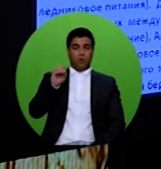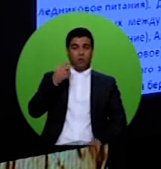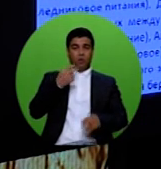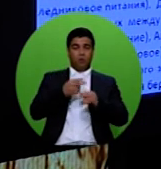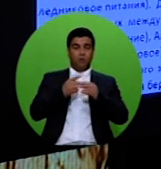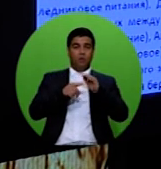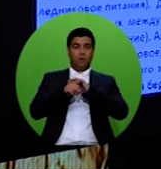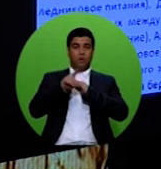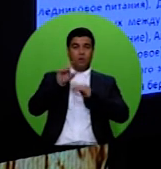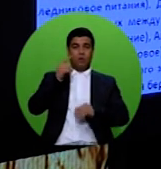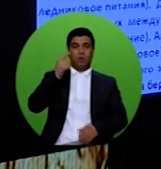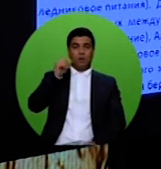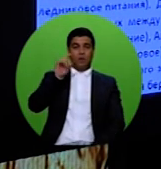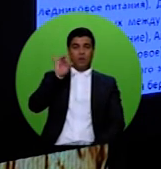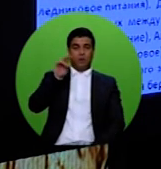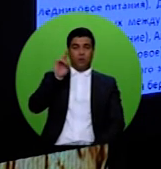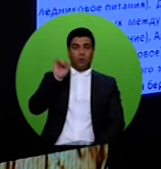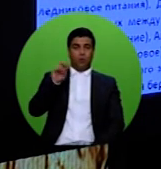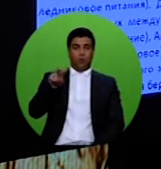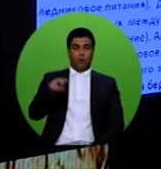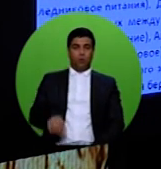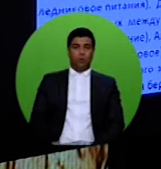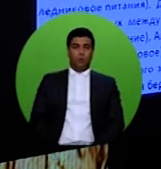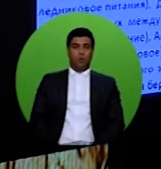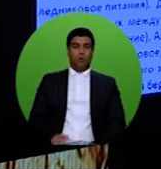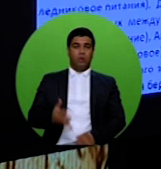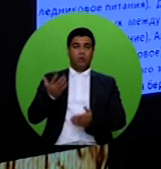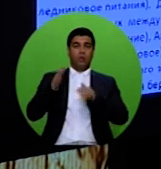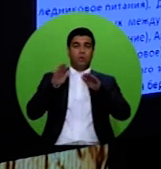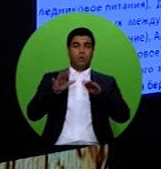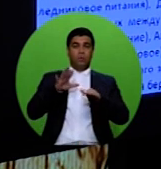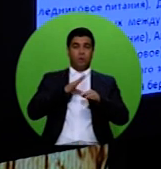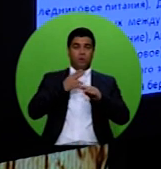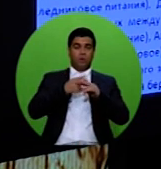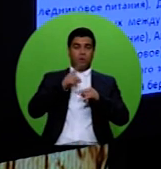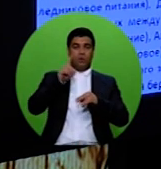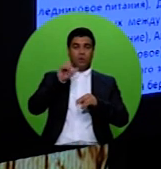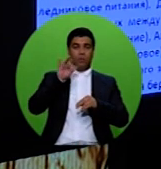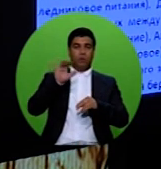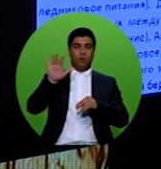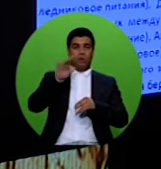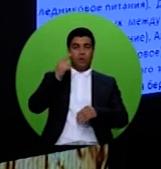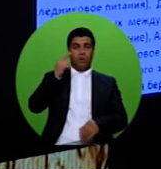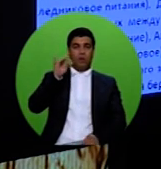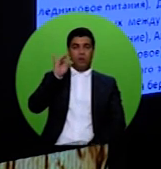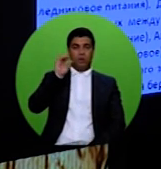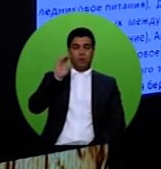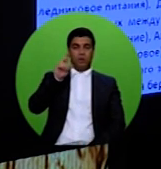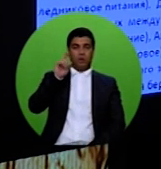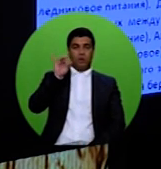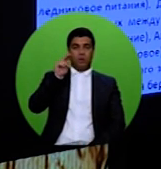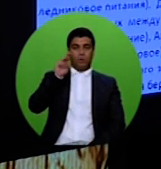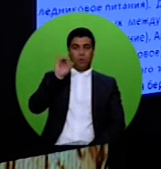с озера Газикуль, которое расположено в западной части Гиссарских